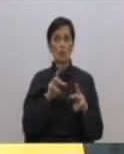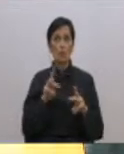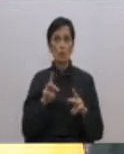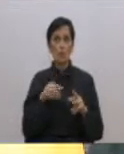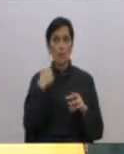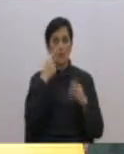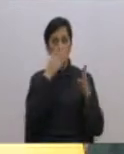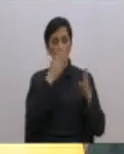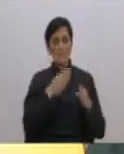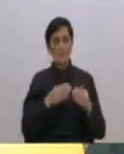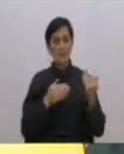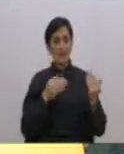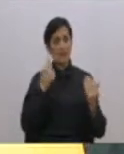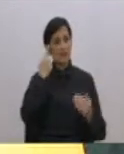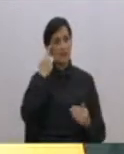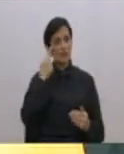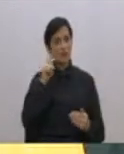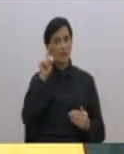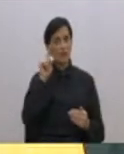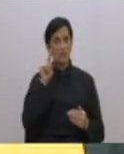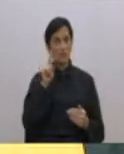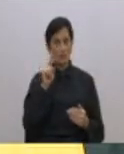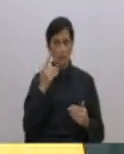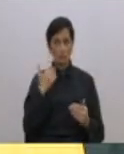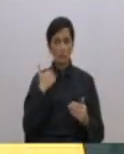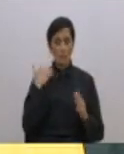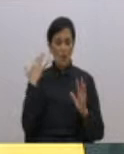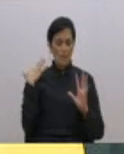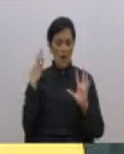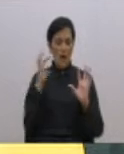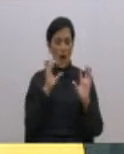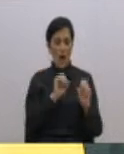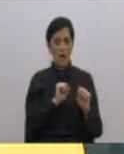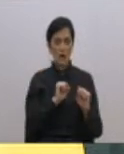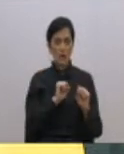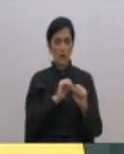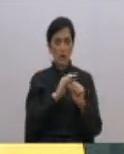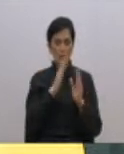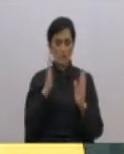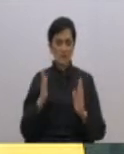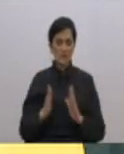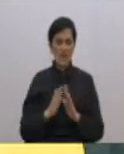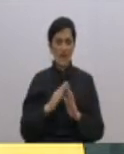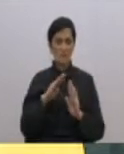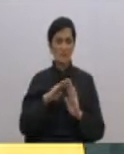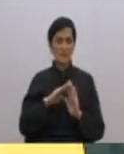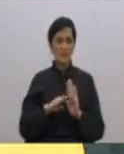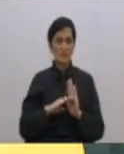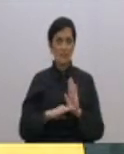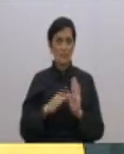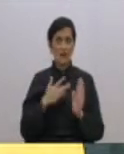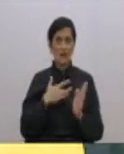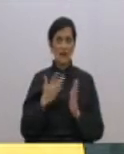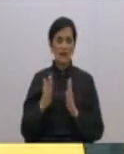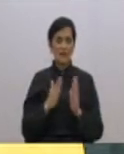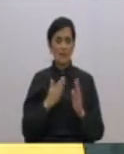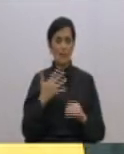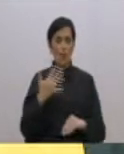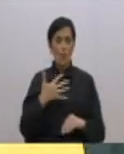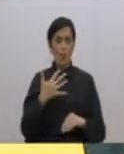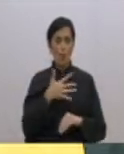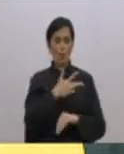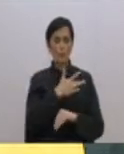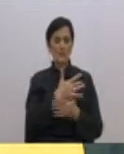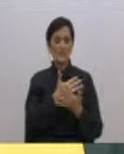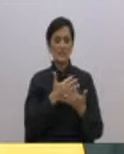პირადი ინიციატივა, რომელსაც ბუნებრივია მხარი დაუჭირა მთელმა სისტემამ და დაახლოებით 30